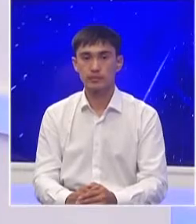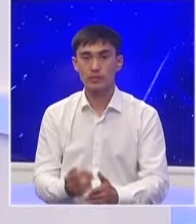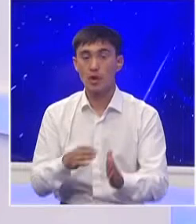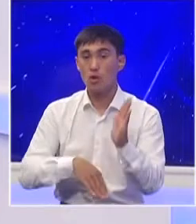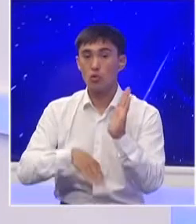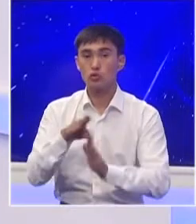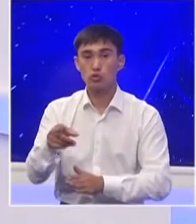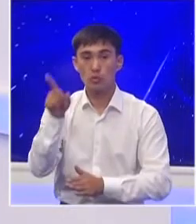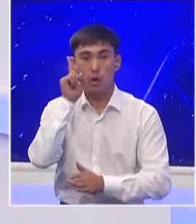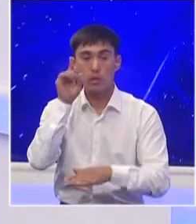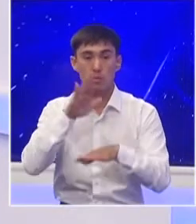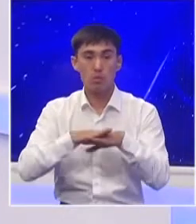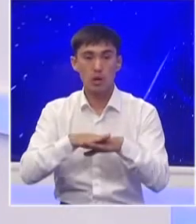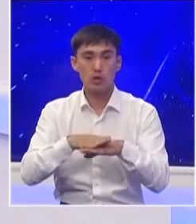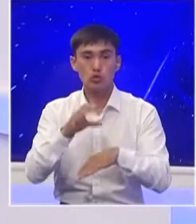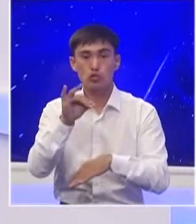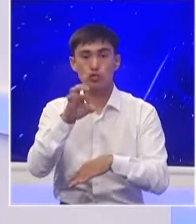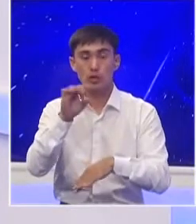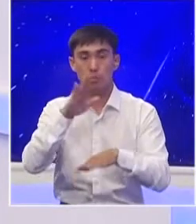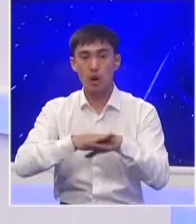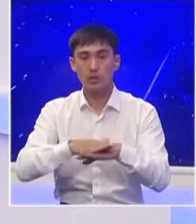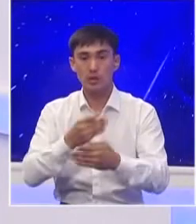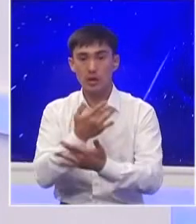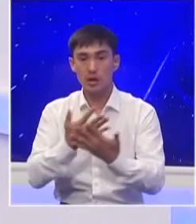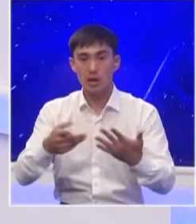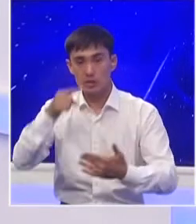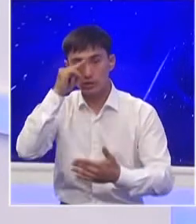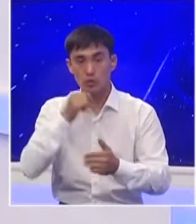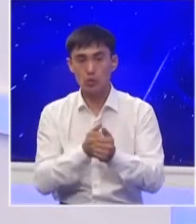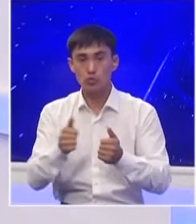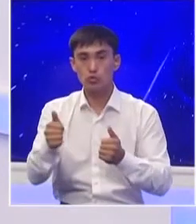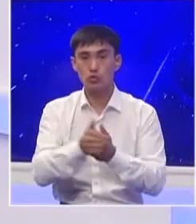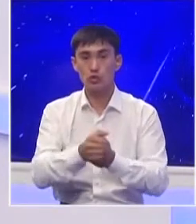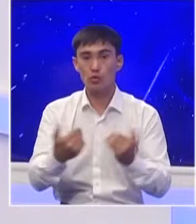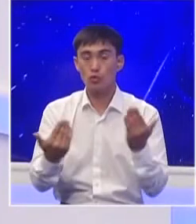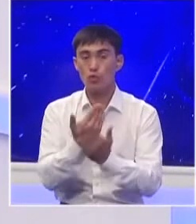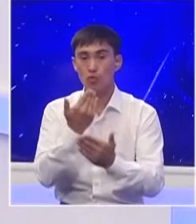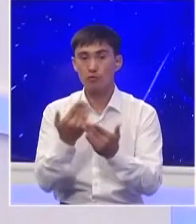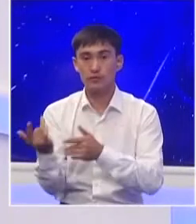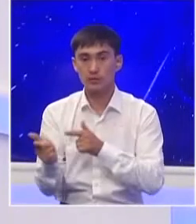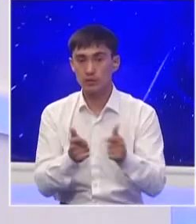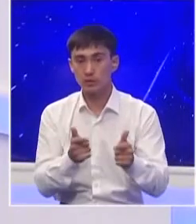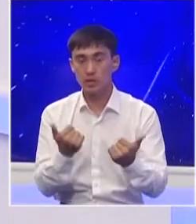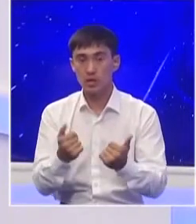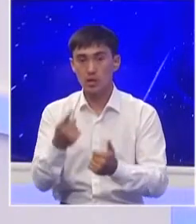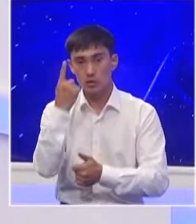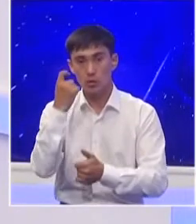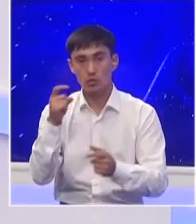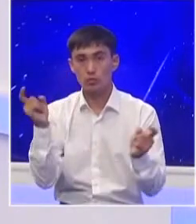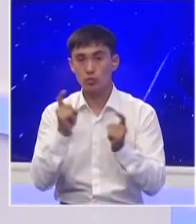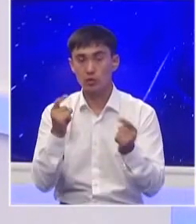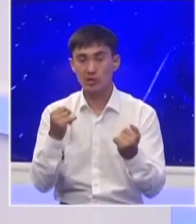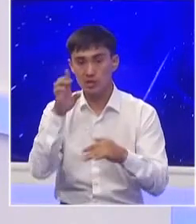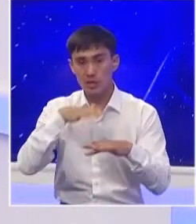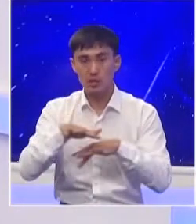Ең үздік мобильді банк Жусан банкінің өнімдері Қазақстандағы ең үздік инновациялық әзірмелер деп танылды. Оның дүкені қазір